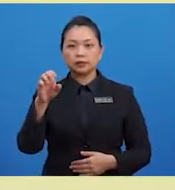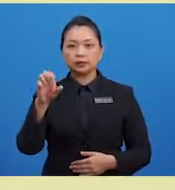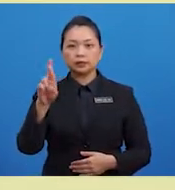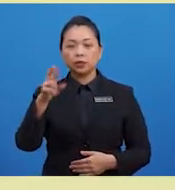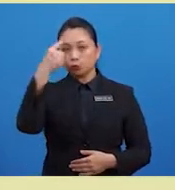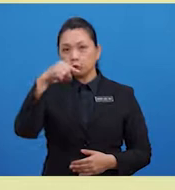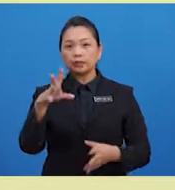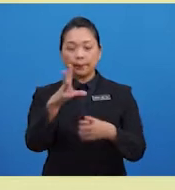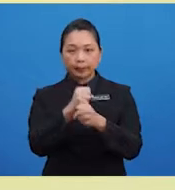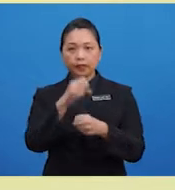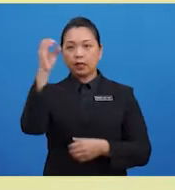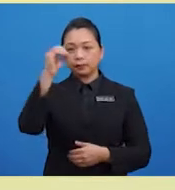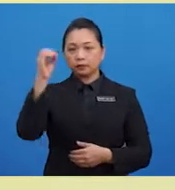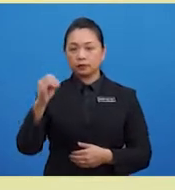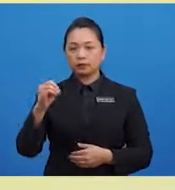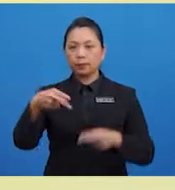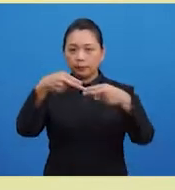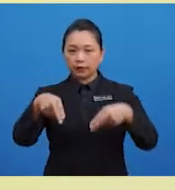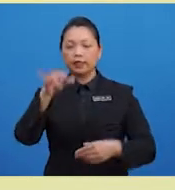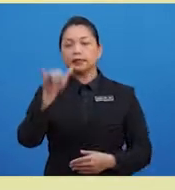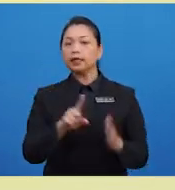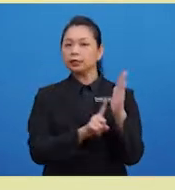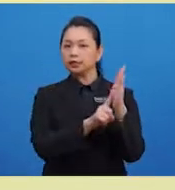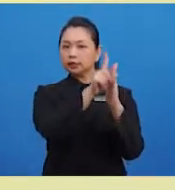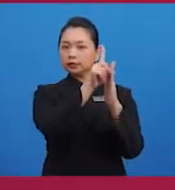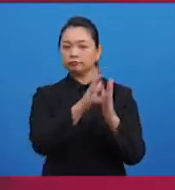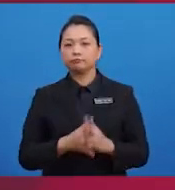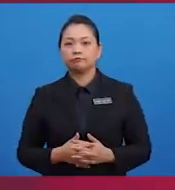untuk mendapatkan peratusan tetasan yang tinggi.